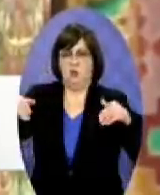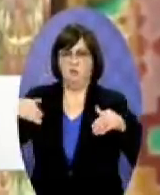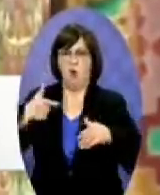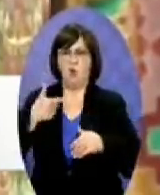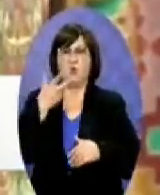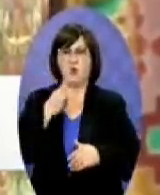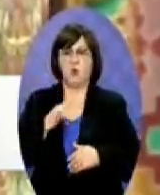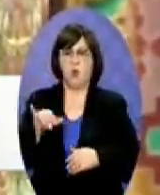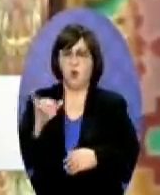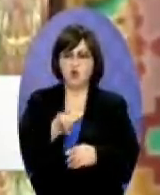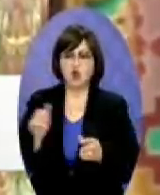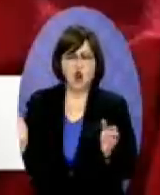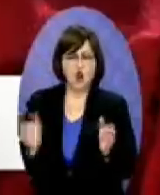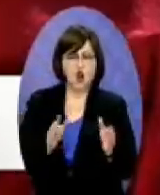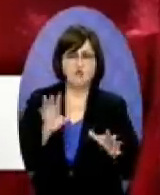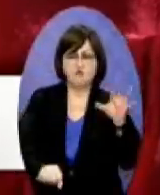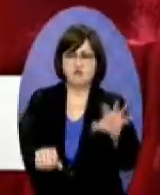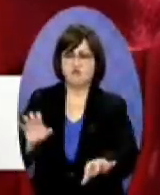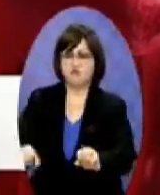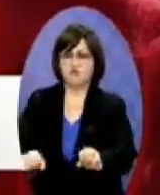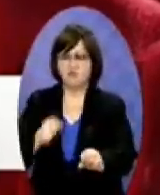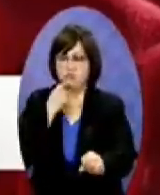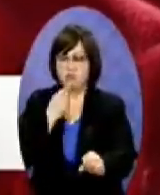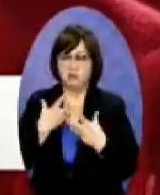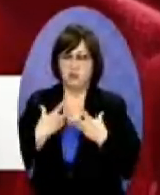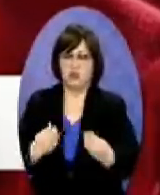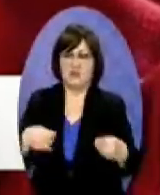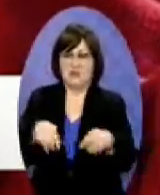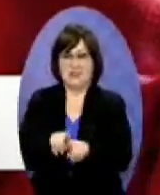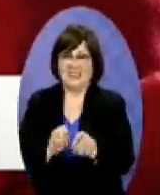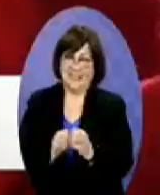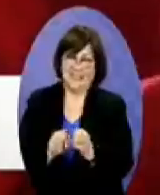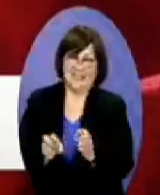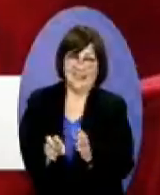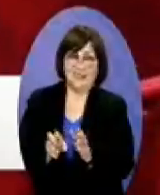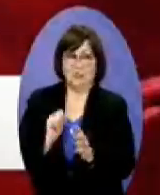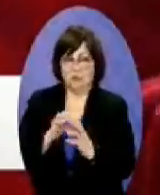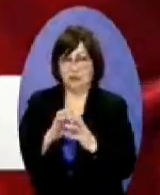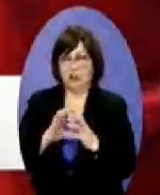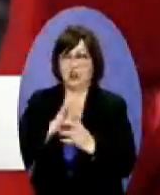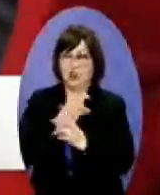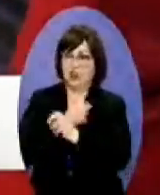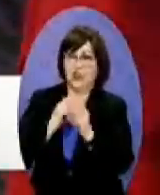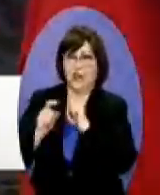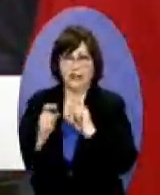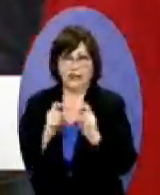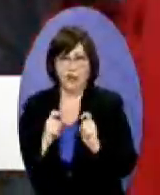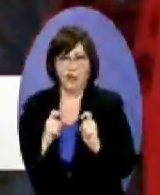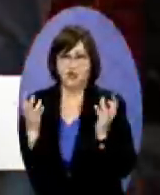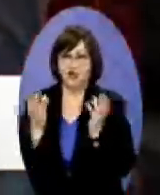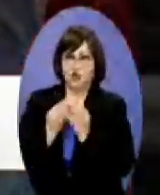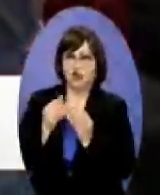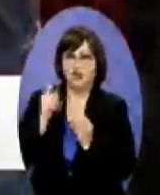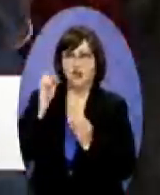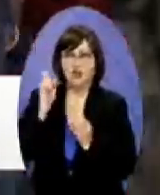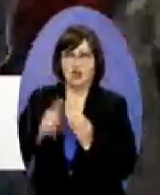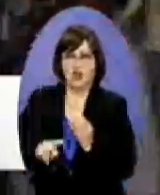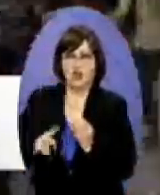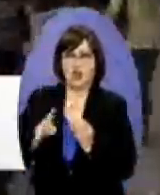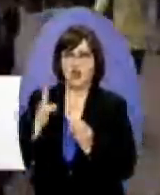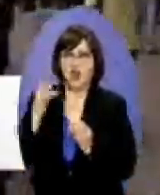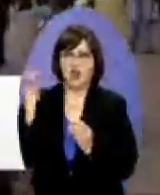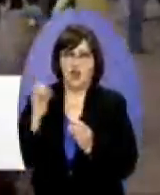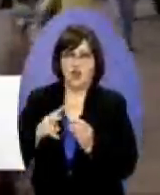улс төр нийгэм эдийн засгийн хүчин зүйл даяаршил хотчилт шилжилт хөдөлгөөн цөөн хилний ноёрхол соёлын нөлөөтэй холбоотой юм